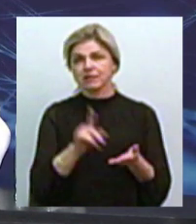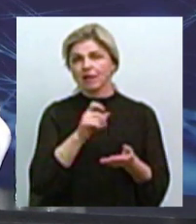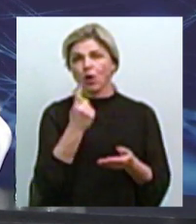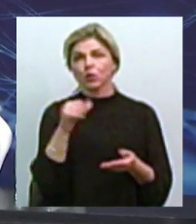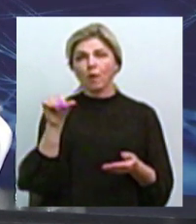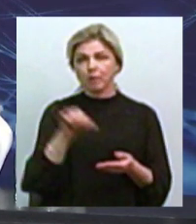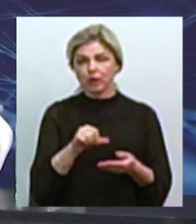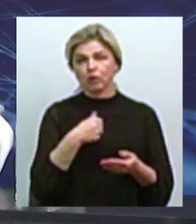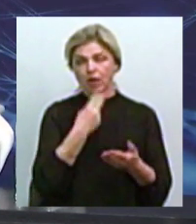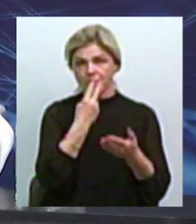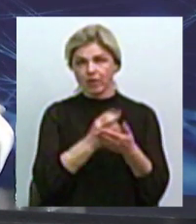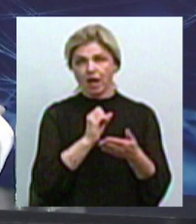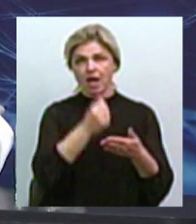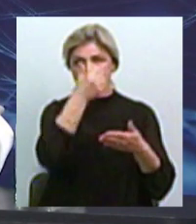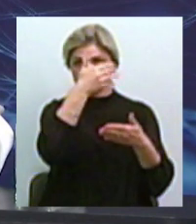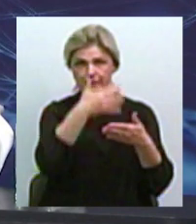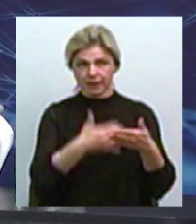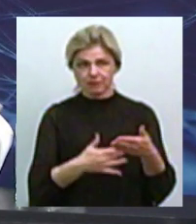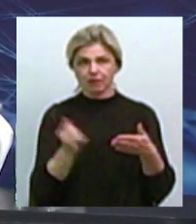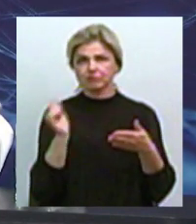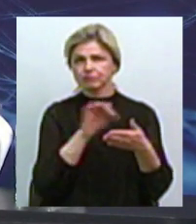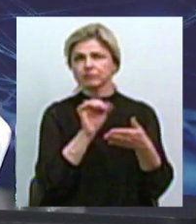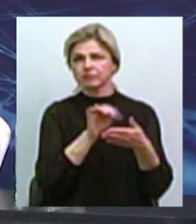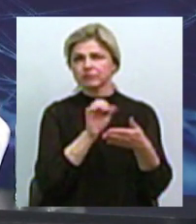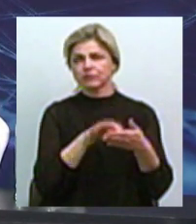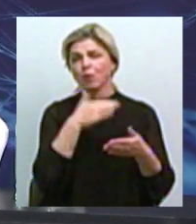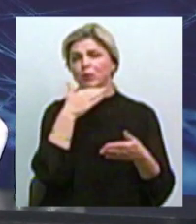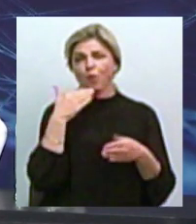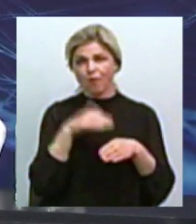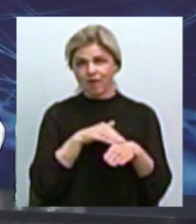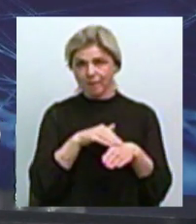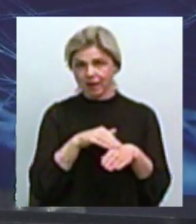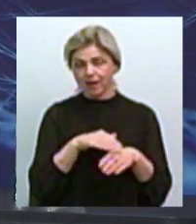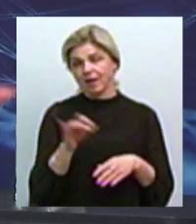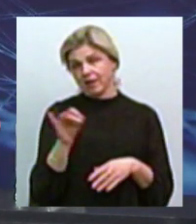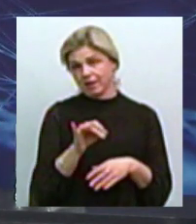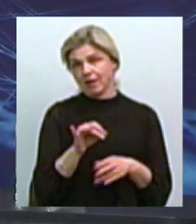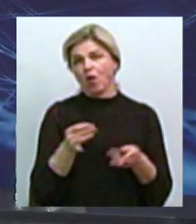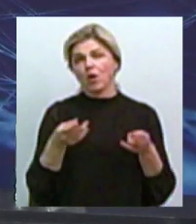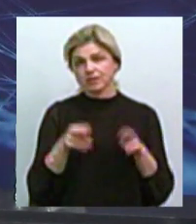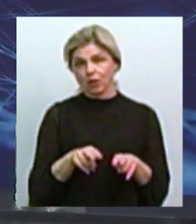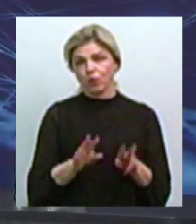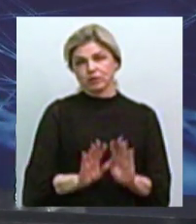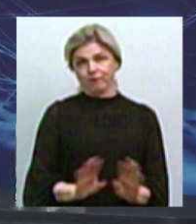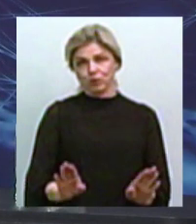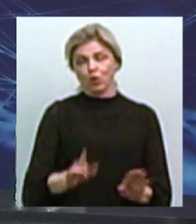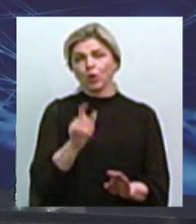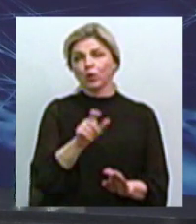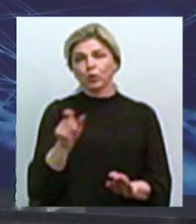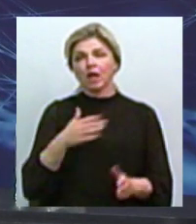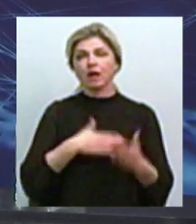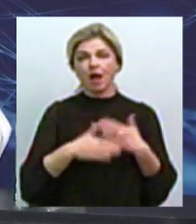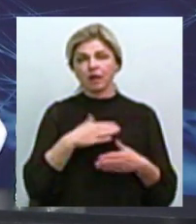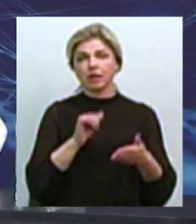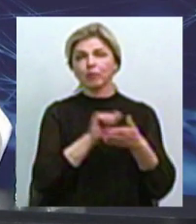мне в список сыпется вот так вот буквально это сотни фамилий. И, собственно, остается все. Людей порадовать,